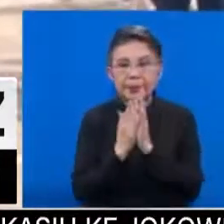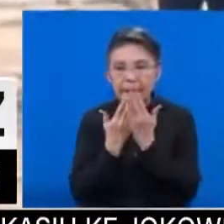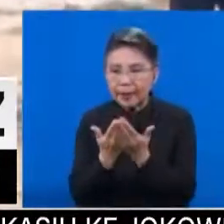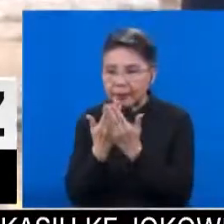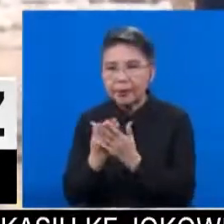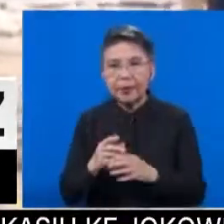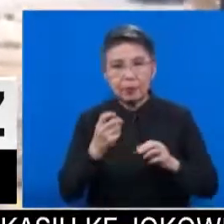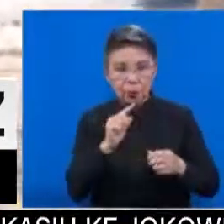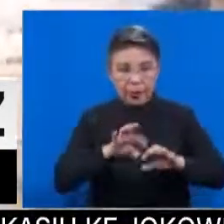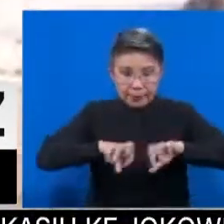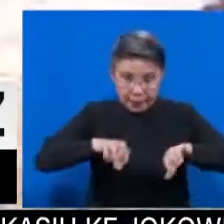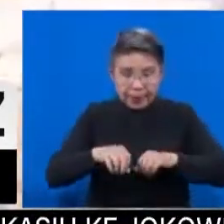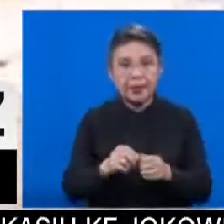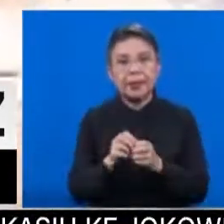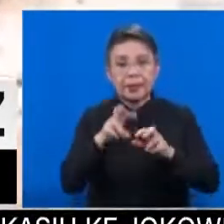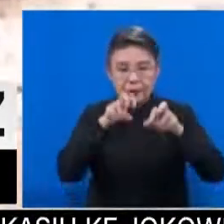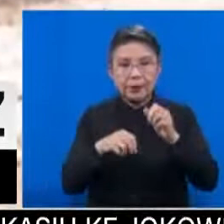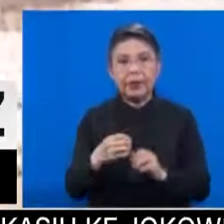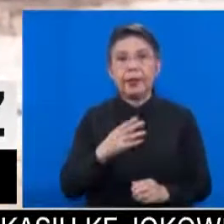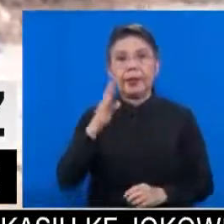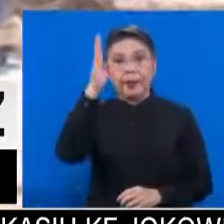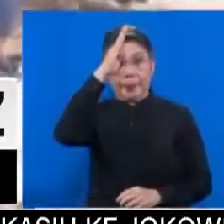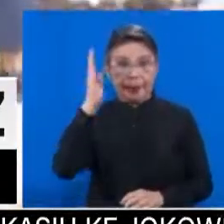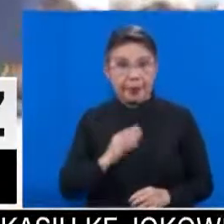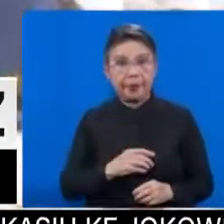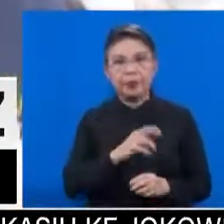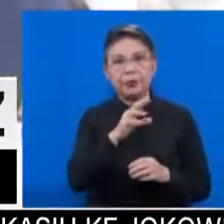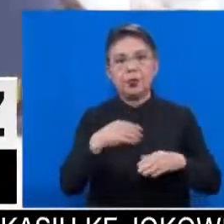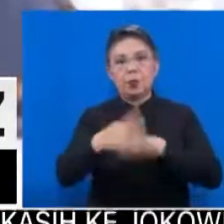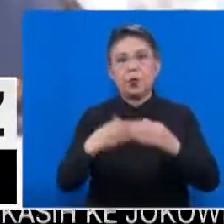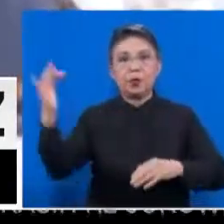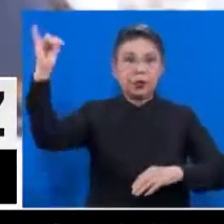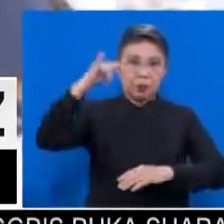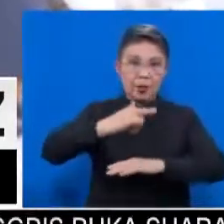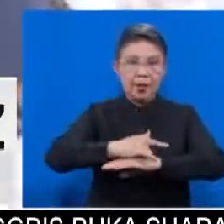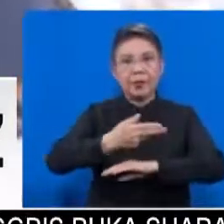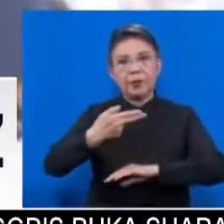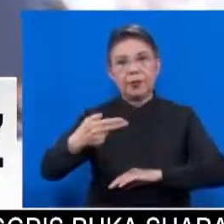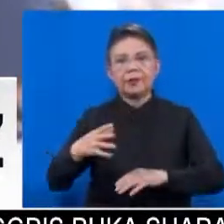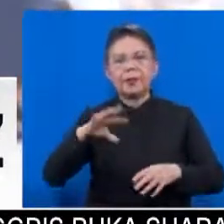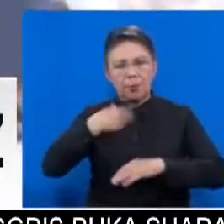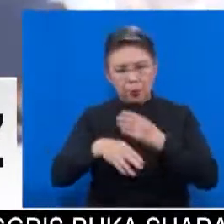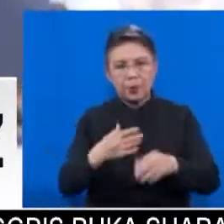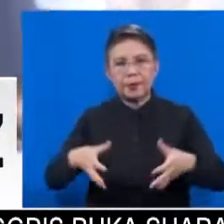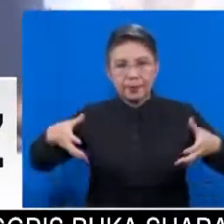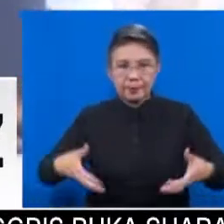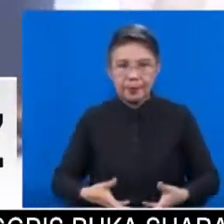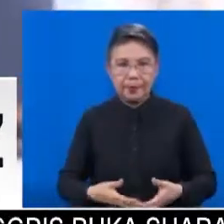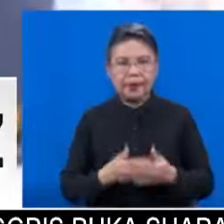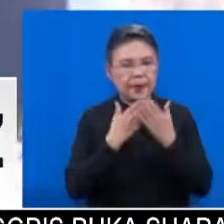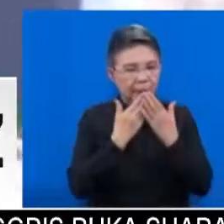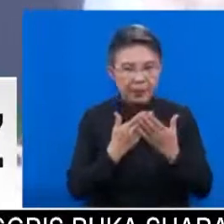mulai pencarian di Sungai Are, Bern, Swiss, proses pemulangan jenazah hingga proses pemakaman.